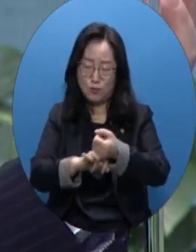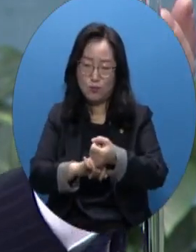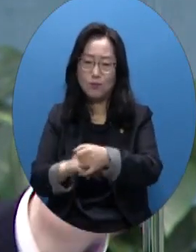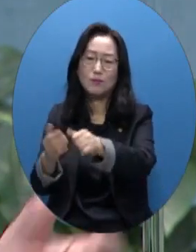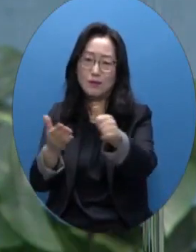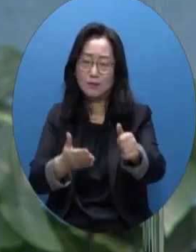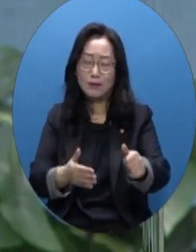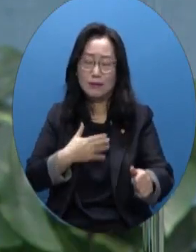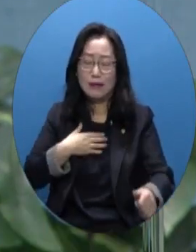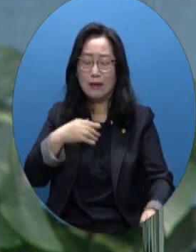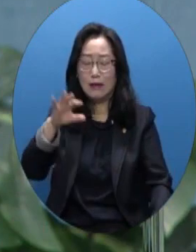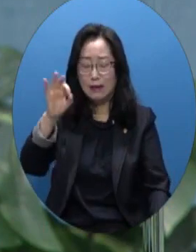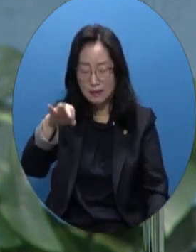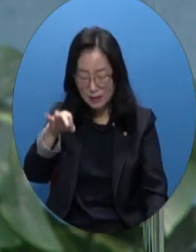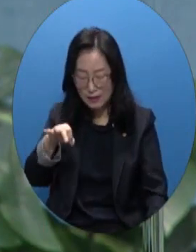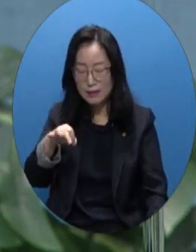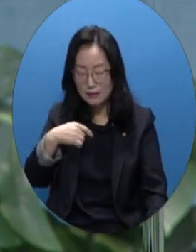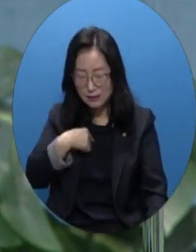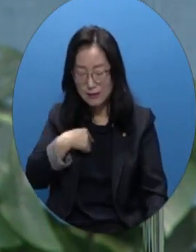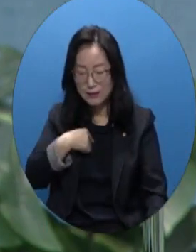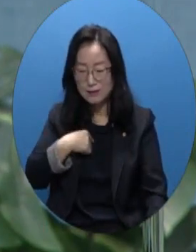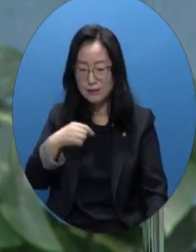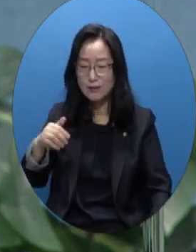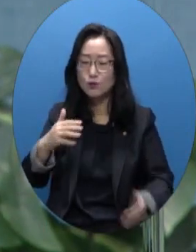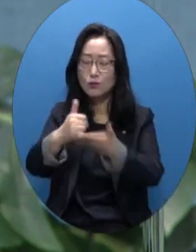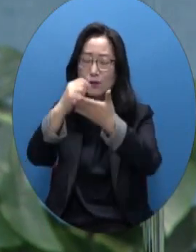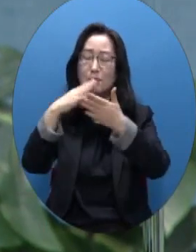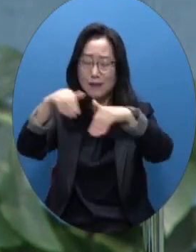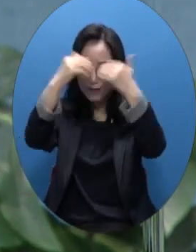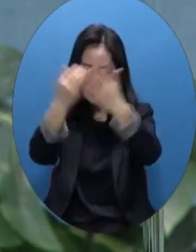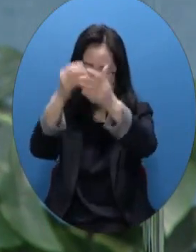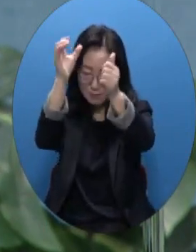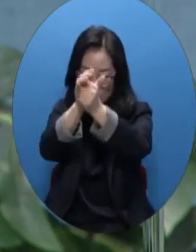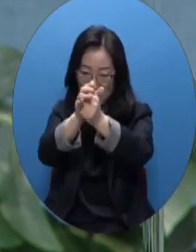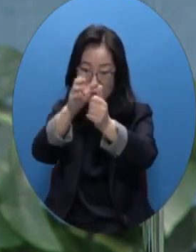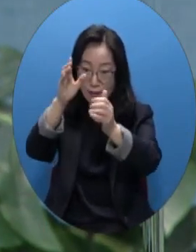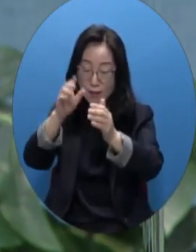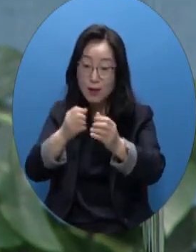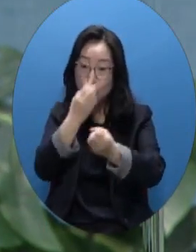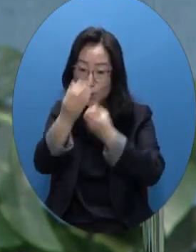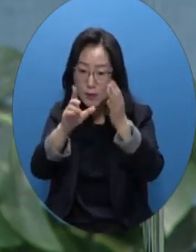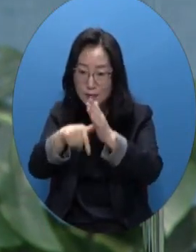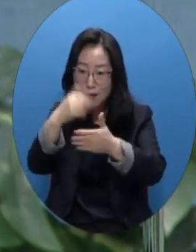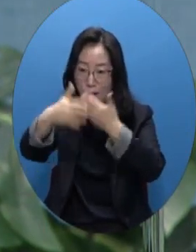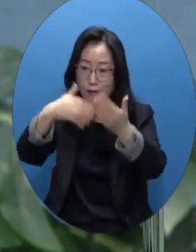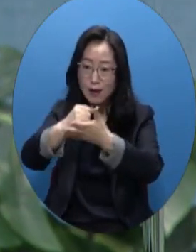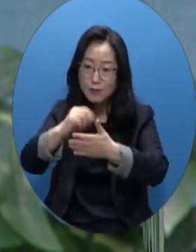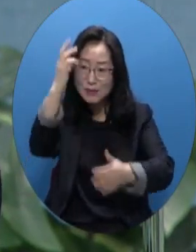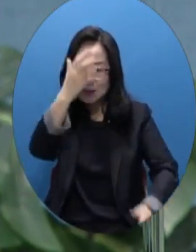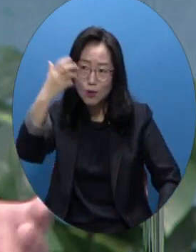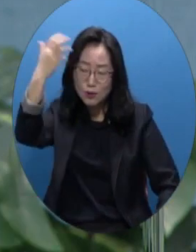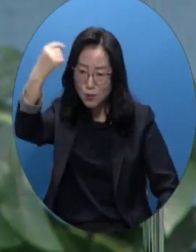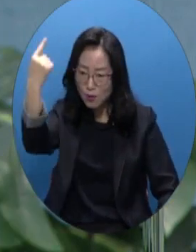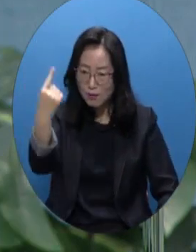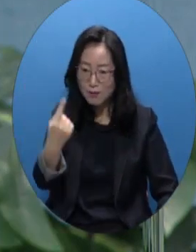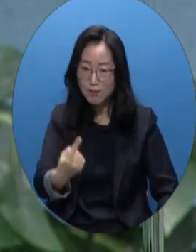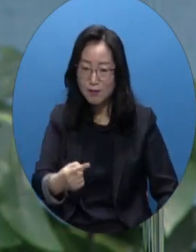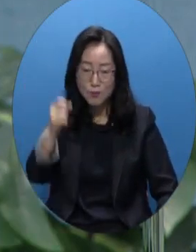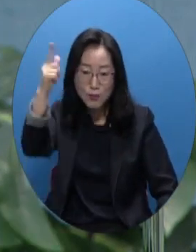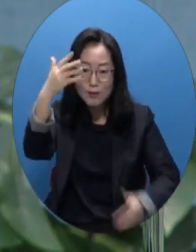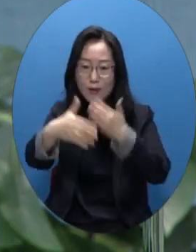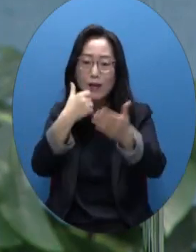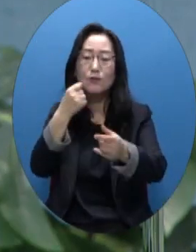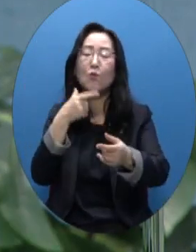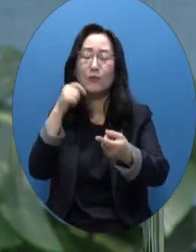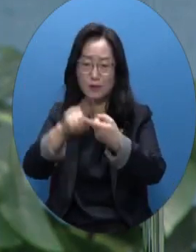아무것도 아닙니다 쥐 말 나의 모두 고대 있습니다 그때 속에서 강물처럼 내막 책 넘쳐나서 위장하는 역사를 이루시는